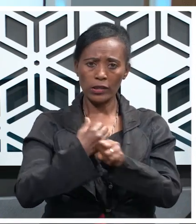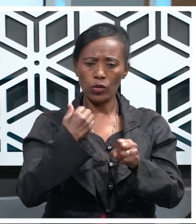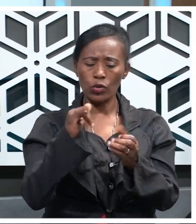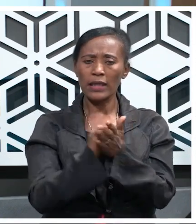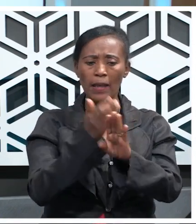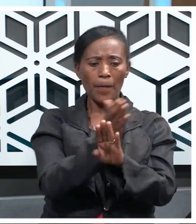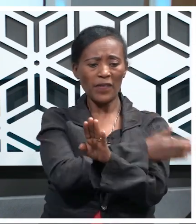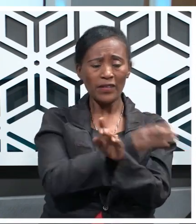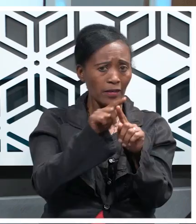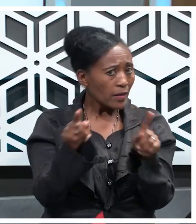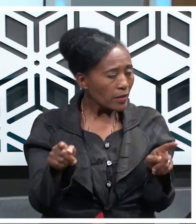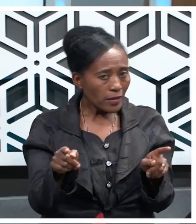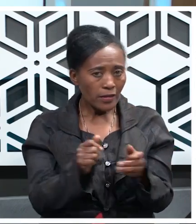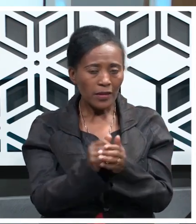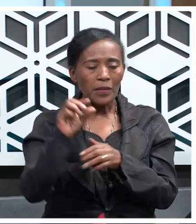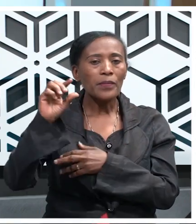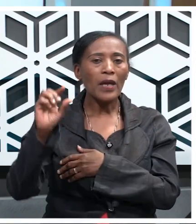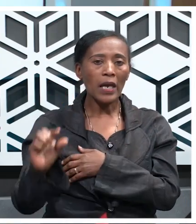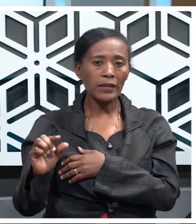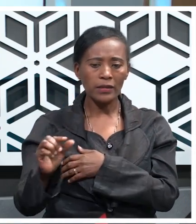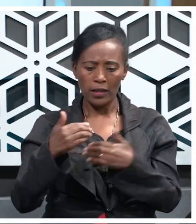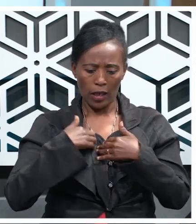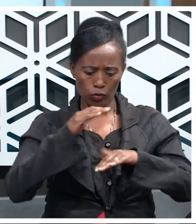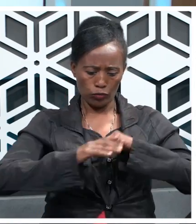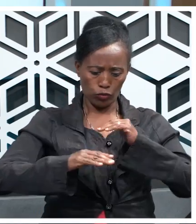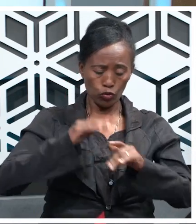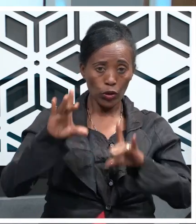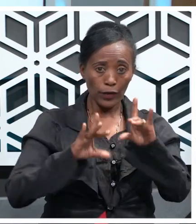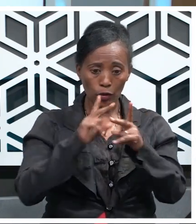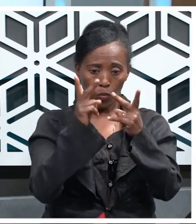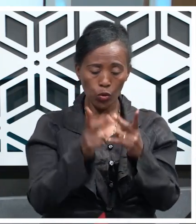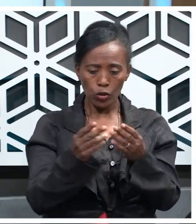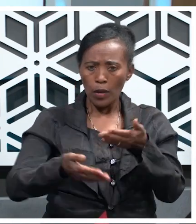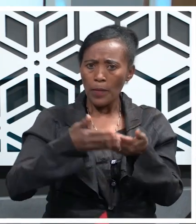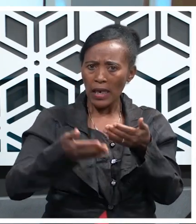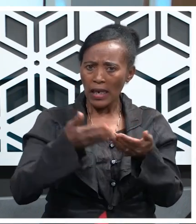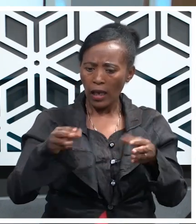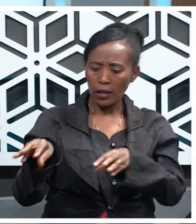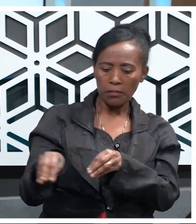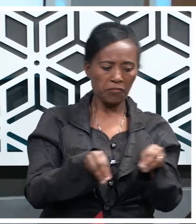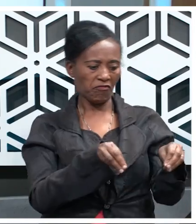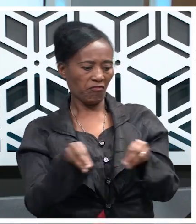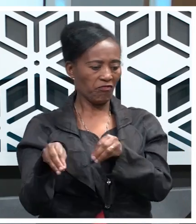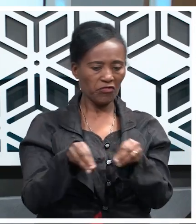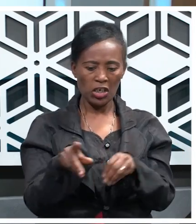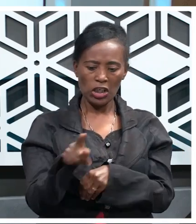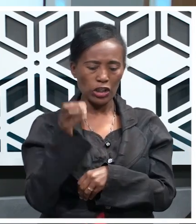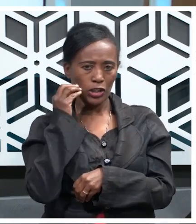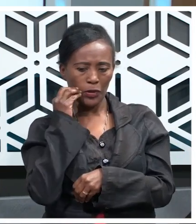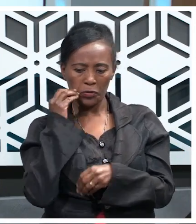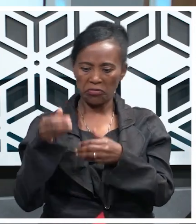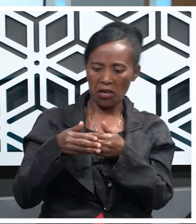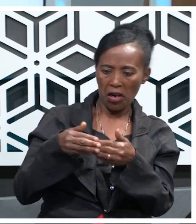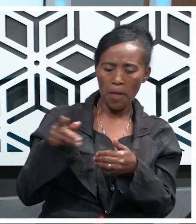የተሰሩ ስራዎች አሉ ከዛ በፊት። ነገር ግን ቢያንስ ያሉት ምቹ የተደረጉ ቦታዎች በቀላሉ ከመንቀሳቀስ አንፃር